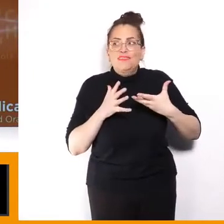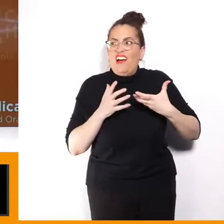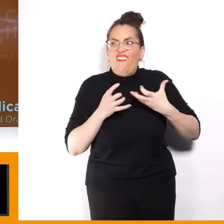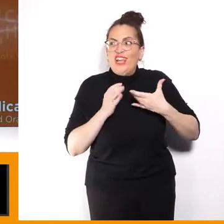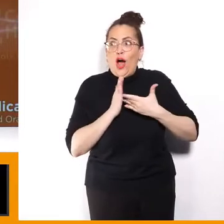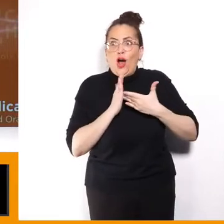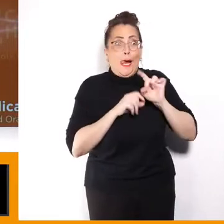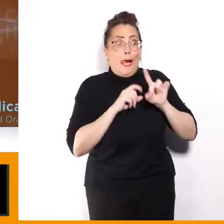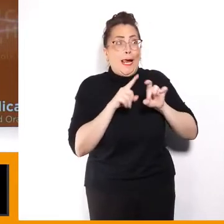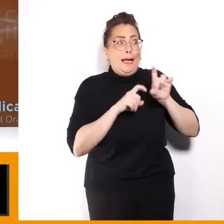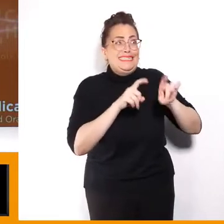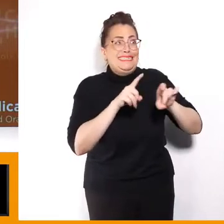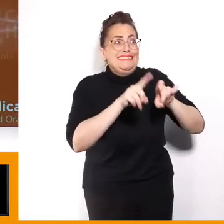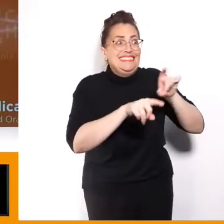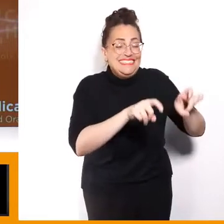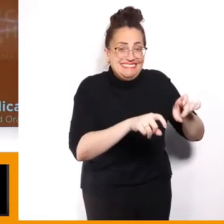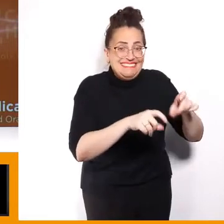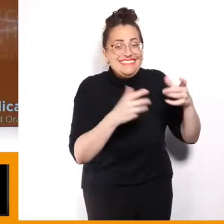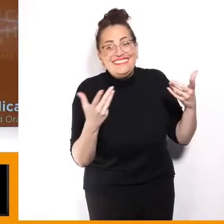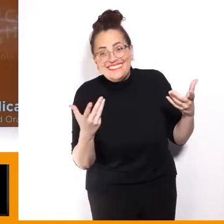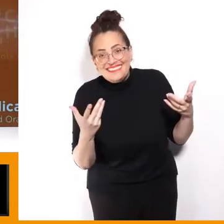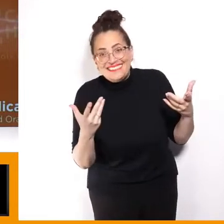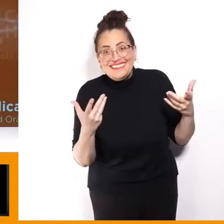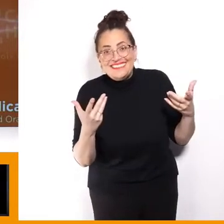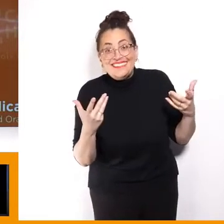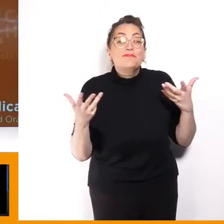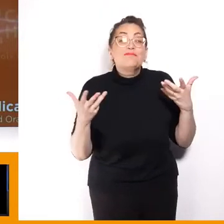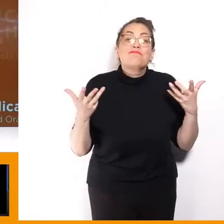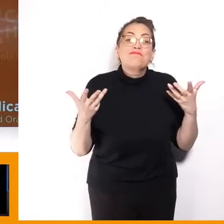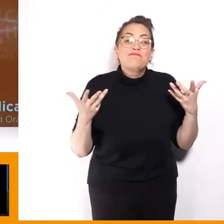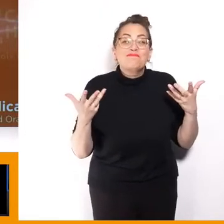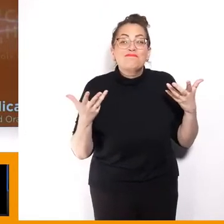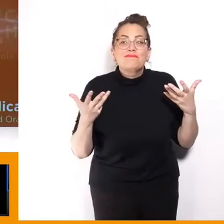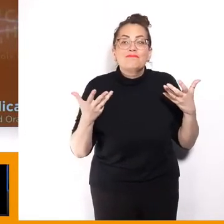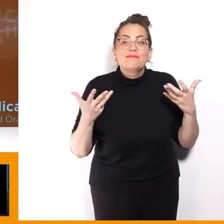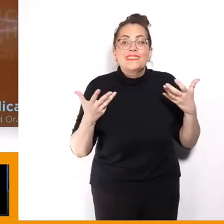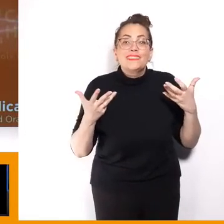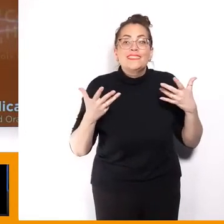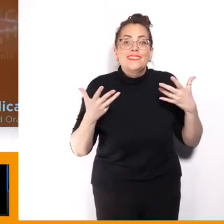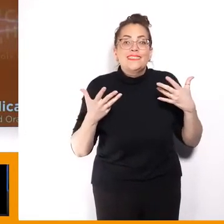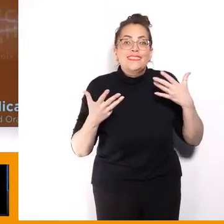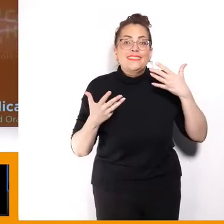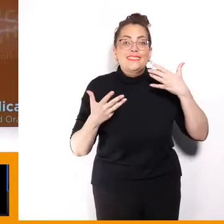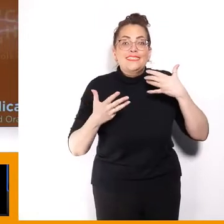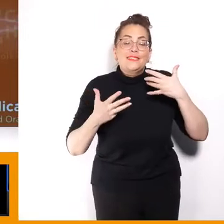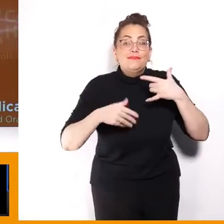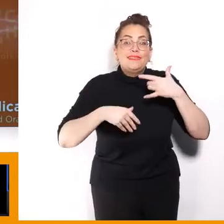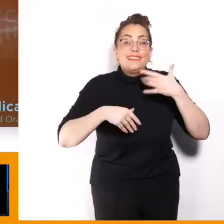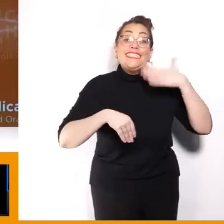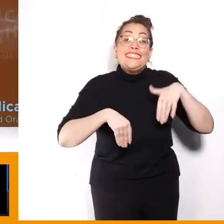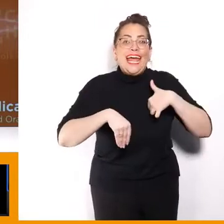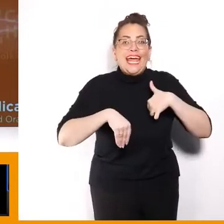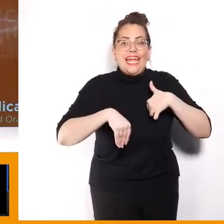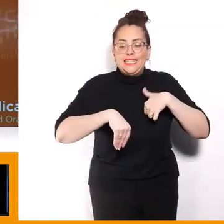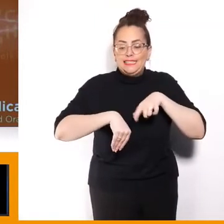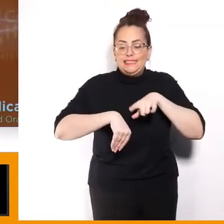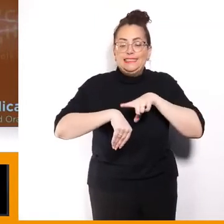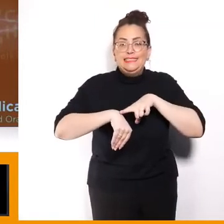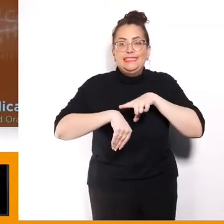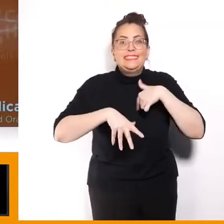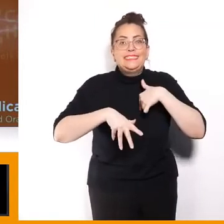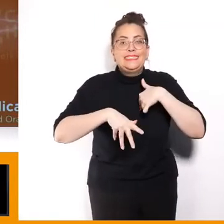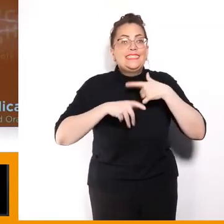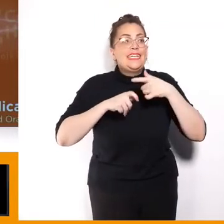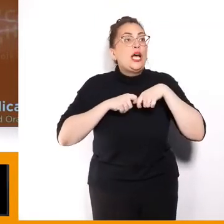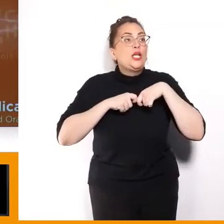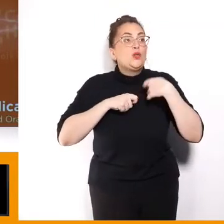questions et continuer sur ces thématiques ou sur d'autres, mais bon, on s'est fixé aussi comme règle de respecter un peu de respecter une même durée